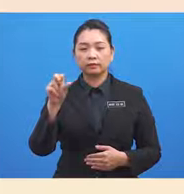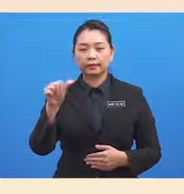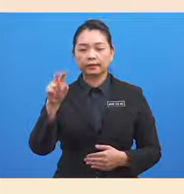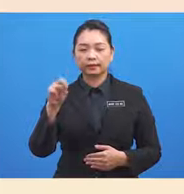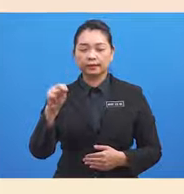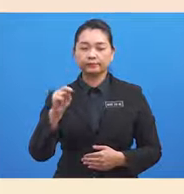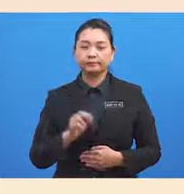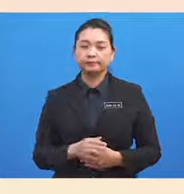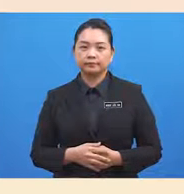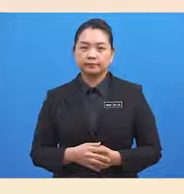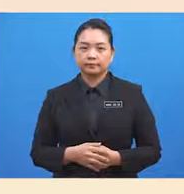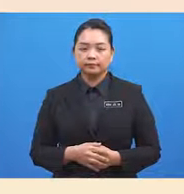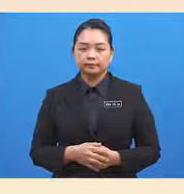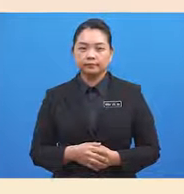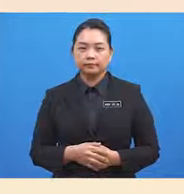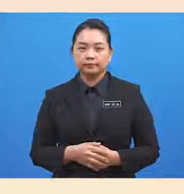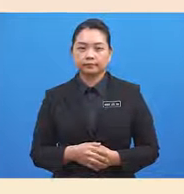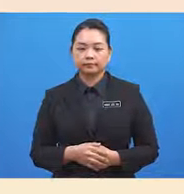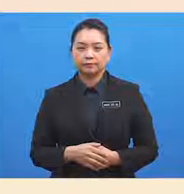dan perhubungan.